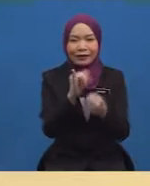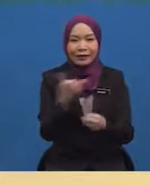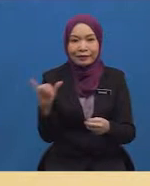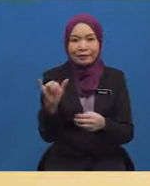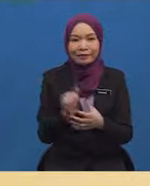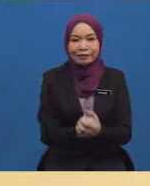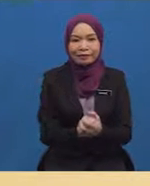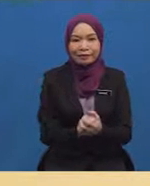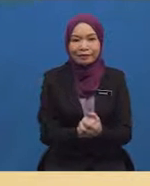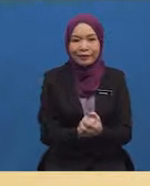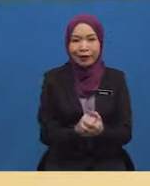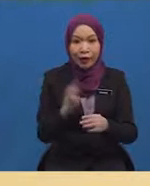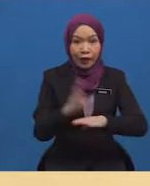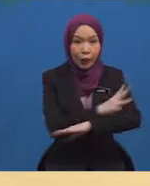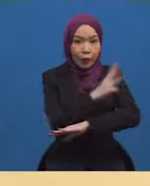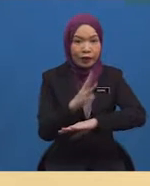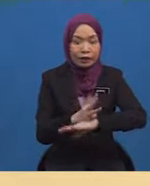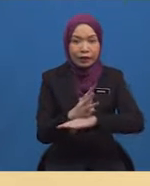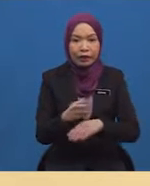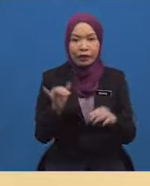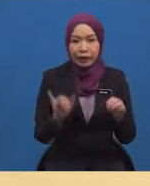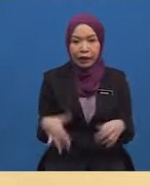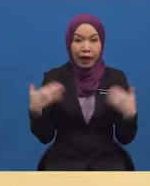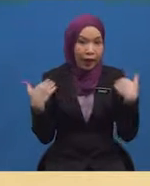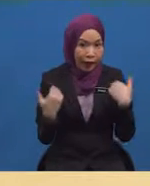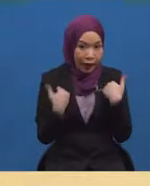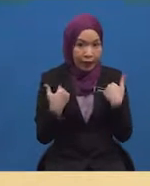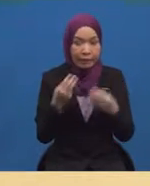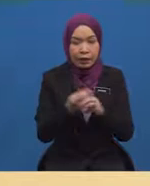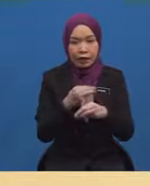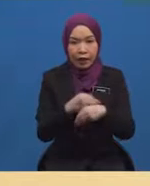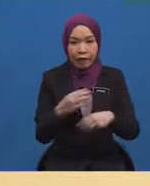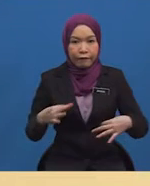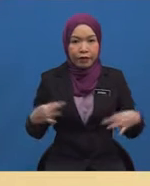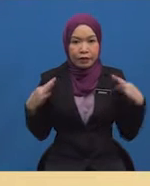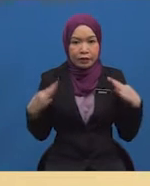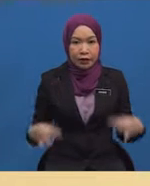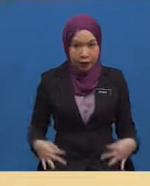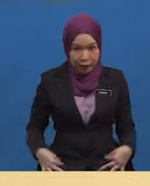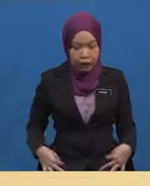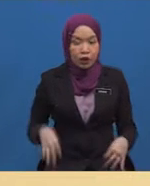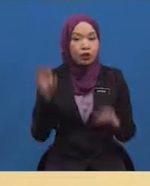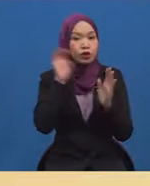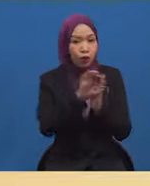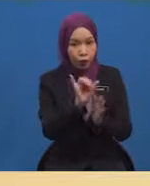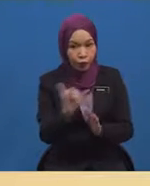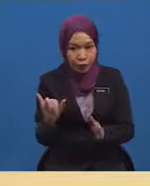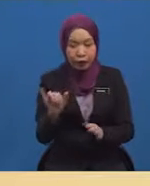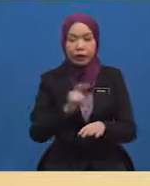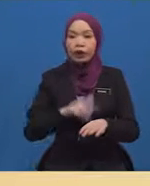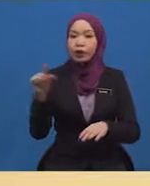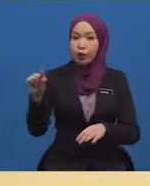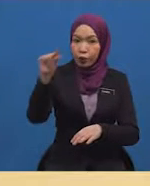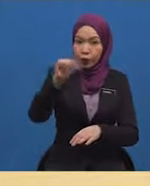Sebaliknya, kawasan yang mempunyai halangan fizikal seperti kawasan banjaran gunung, kawasan